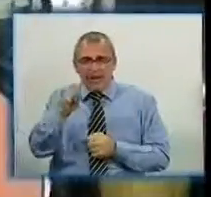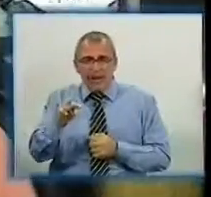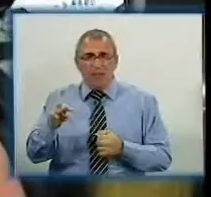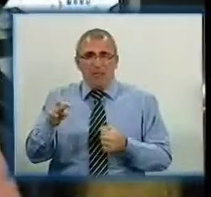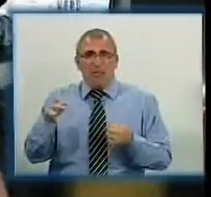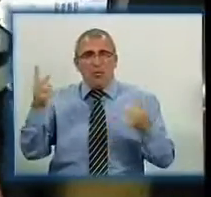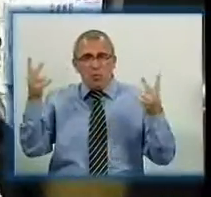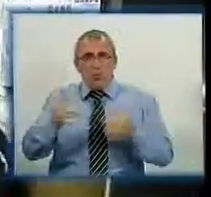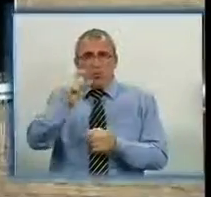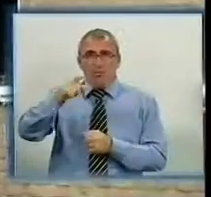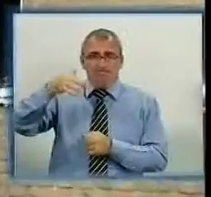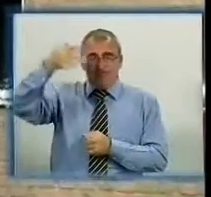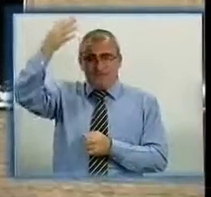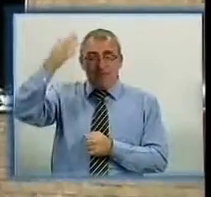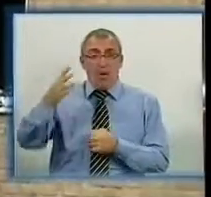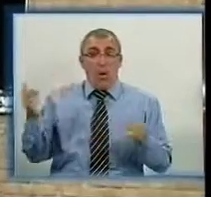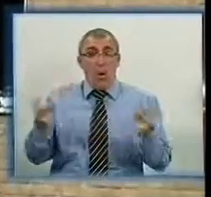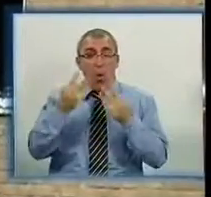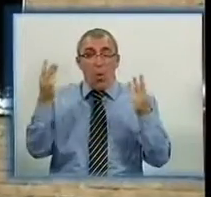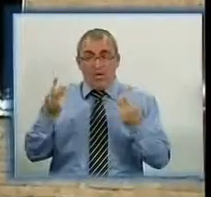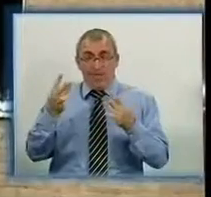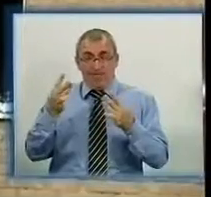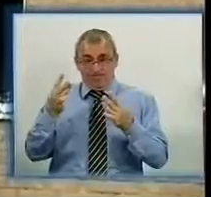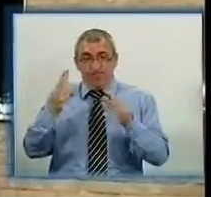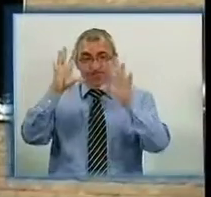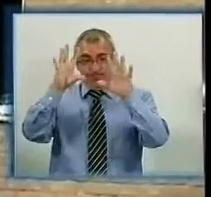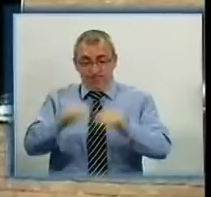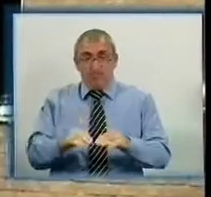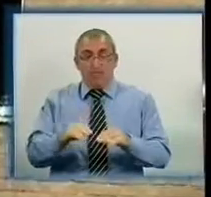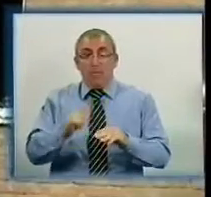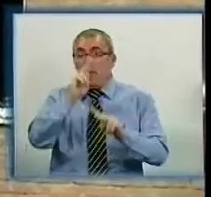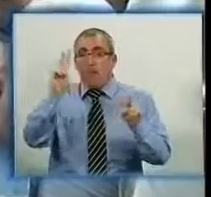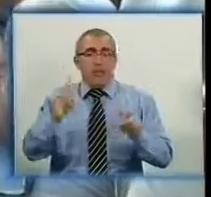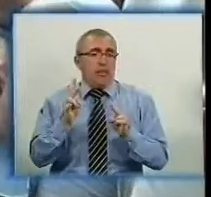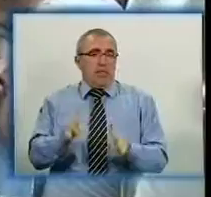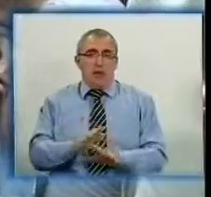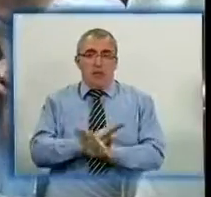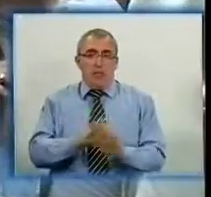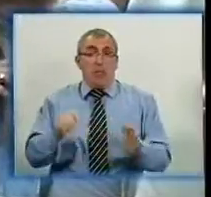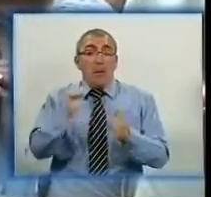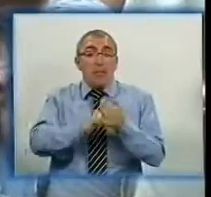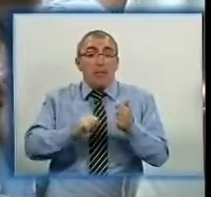потребували і інші мешканці. Вогнеборці врятували людей і загасили пожежу. Ніхто не постраждав.